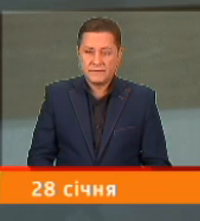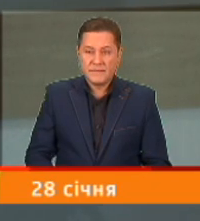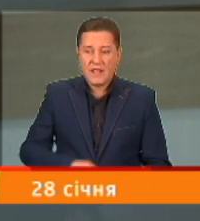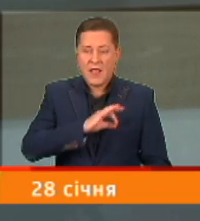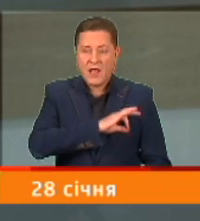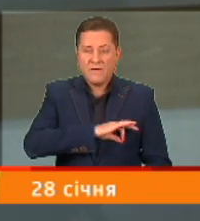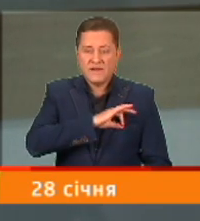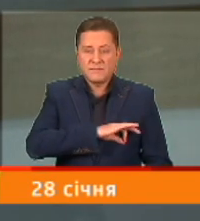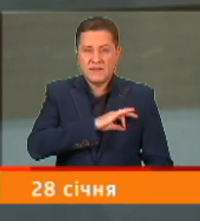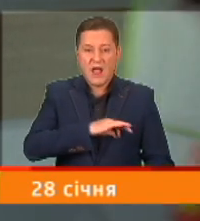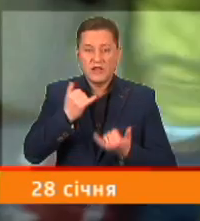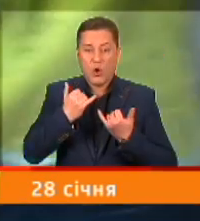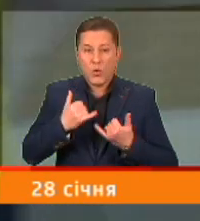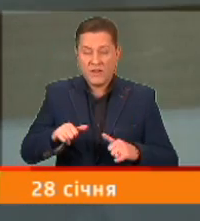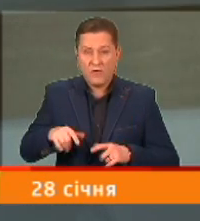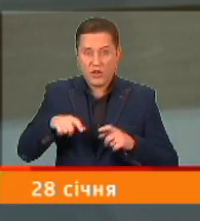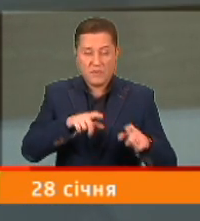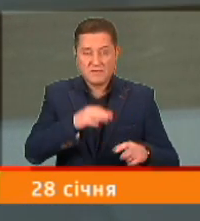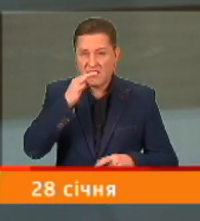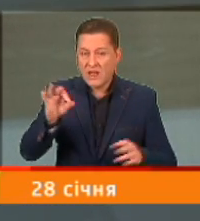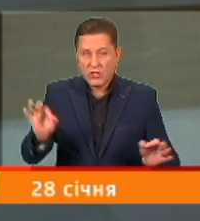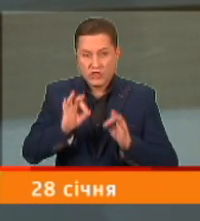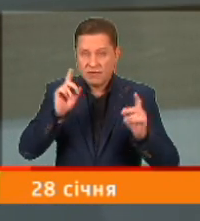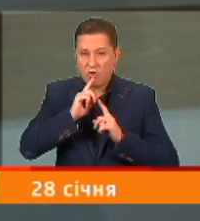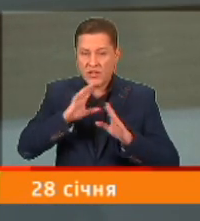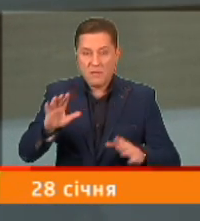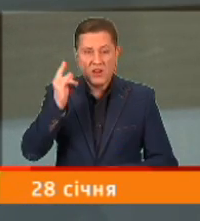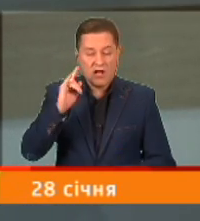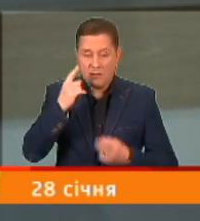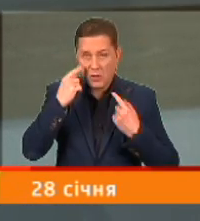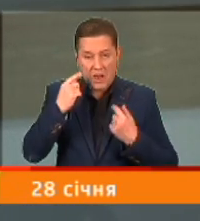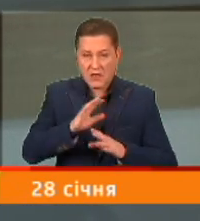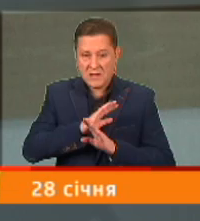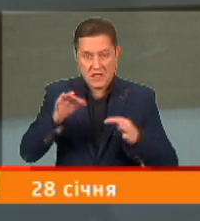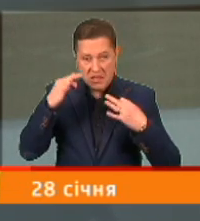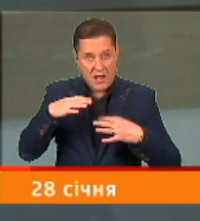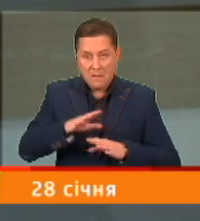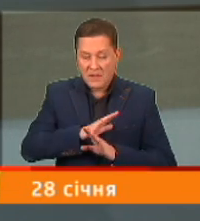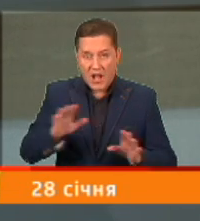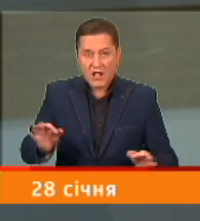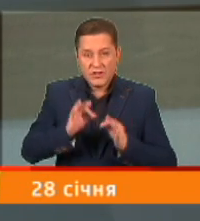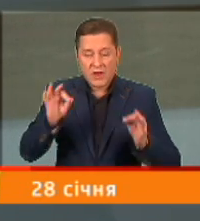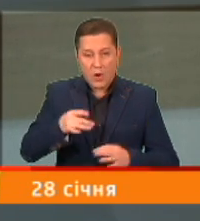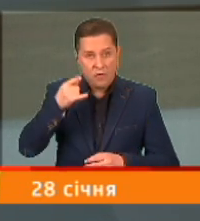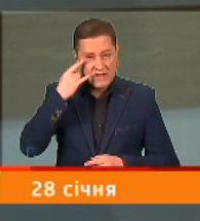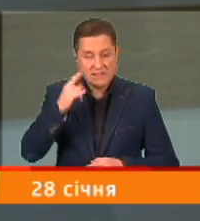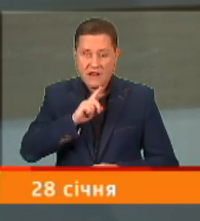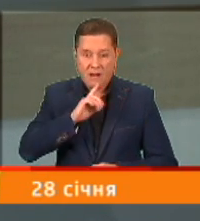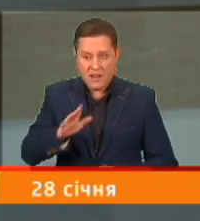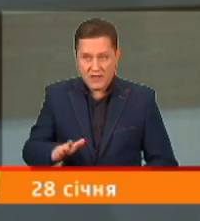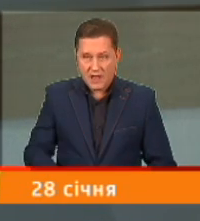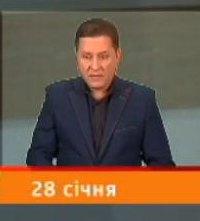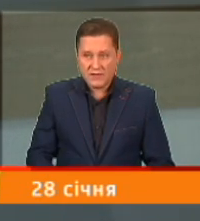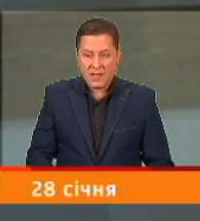Воспитатель удивлено підбіжала і сказала, що нічого не було, ребенок не плакав. Я говорю, никакого синяка не было. И при мне схватило мазать